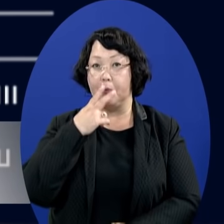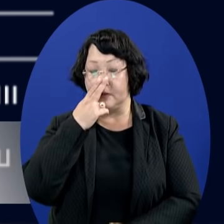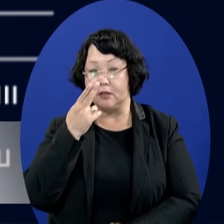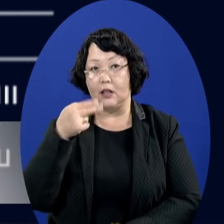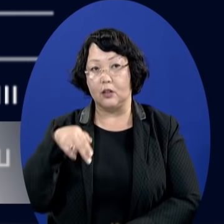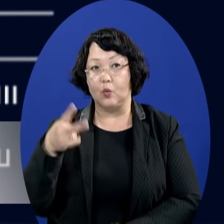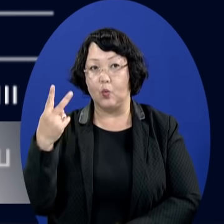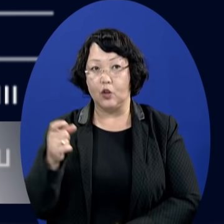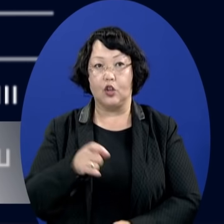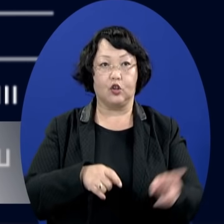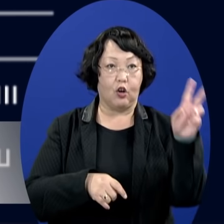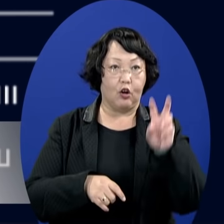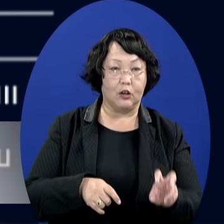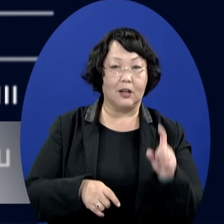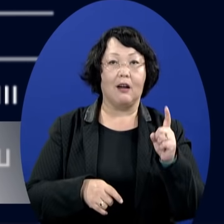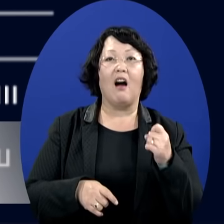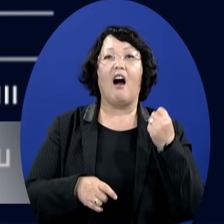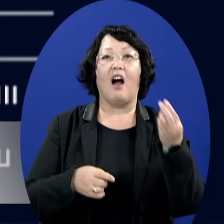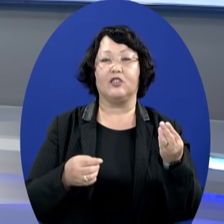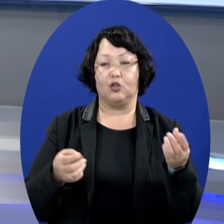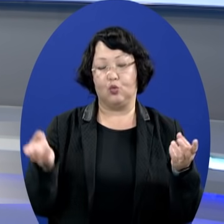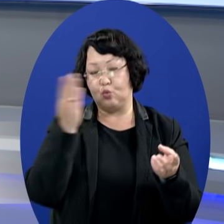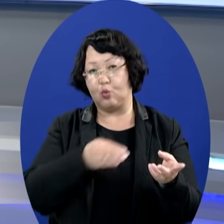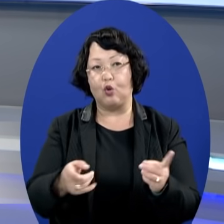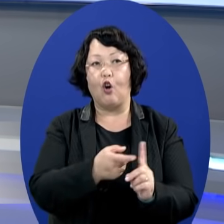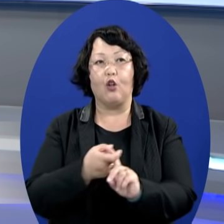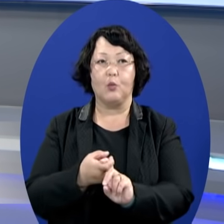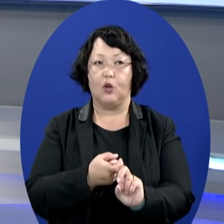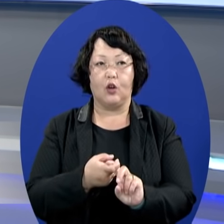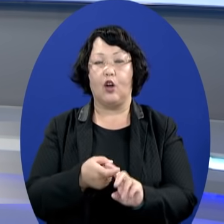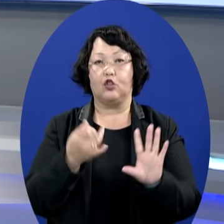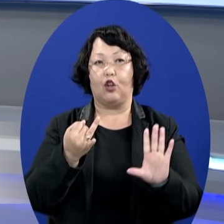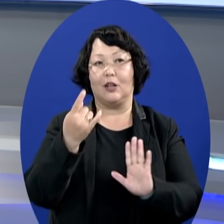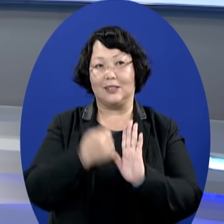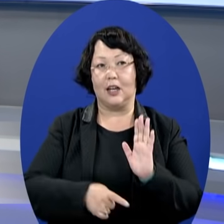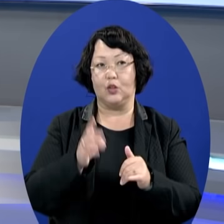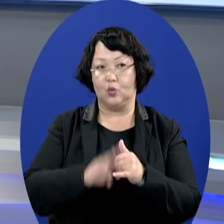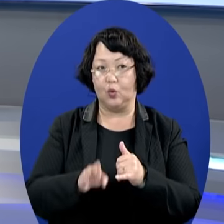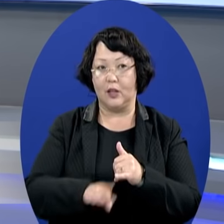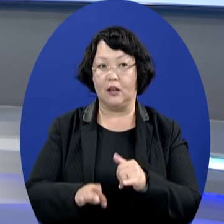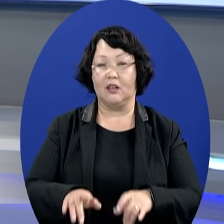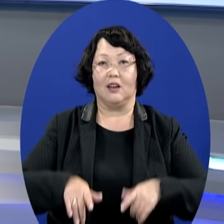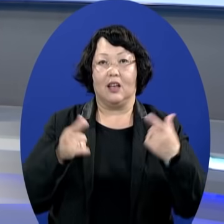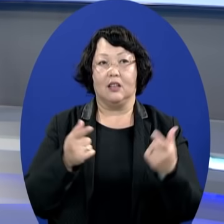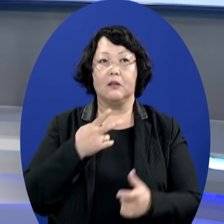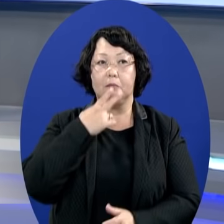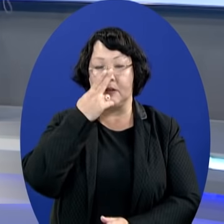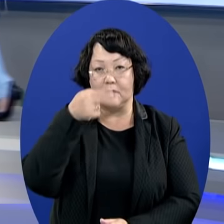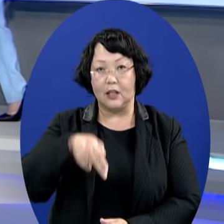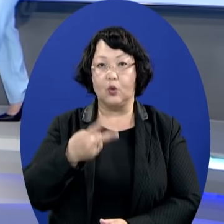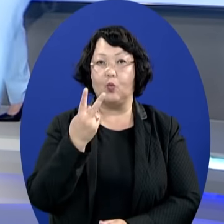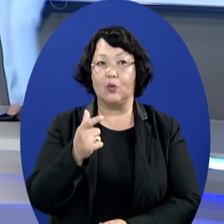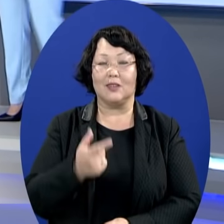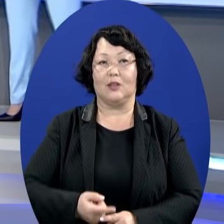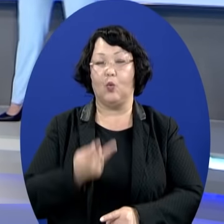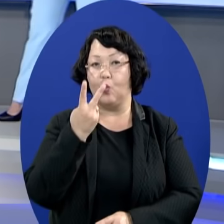ямар уялдаатай байдгийг харж болно. За дараагийн графикт бол 7-р сарын сүүлээр огцом нэмэгдсэн шатхууны үнд. За инфляц